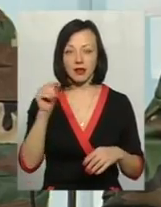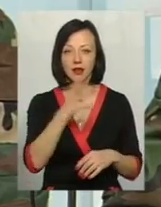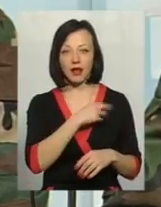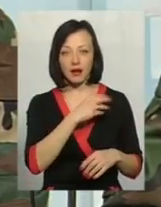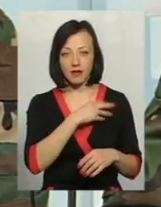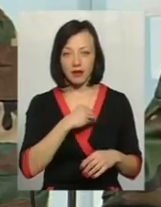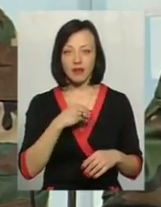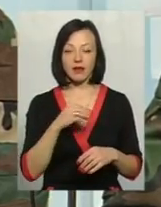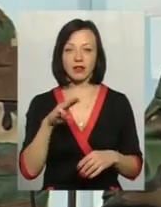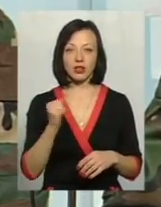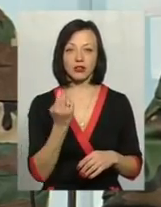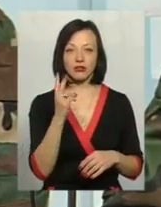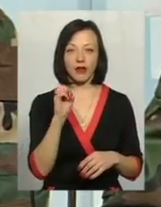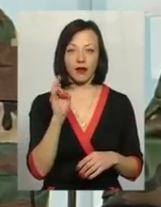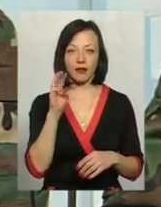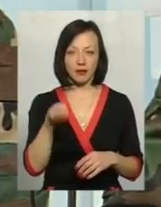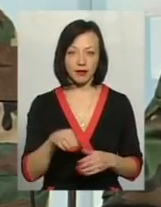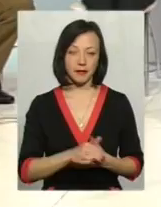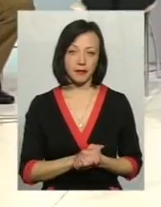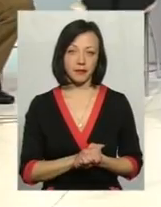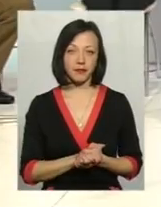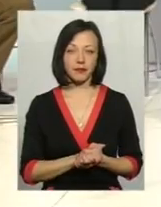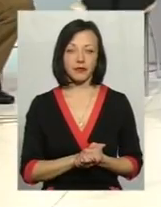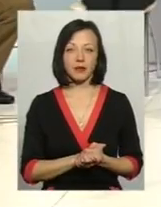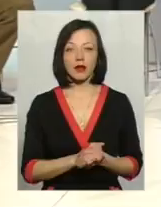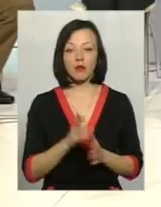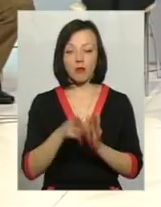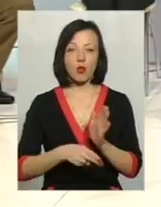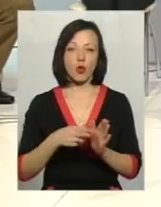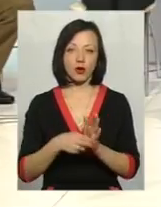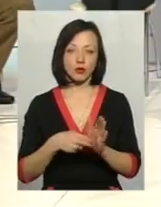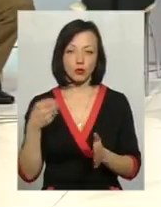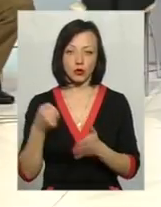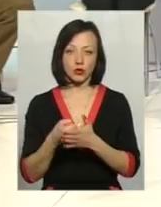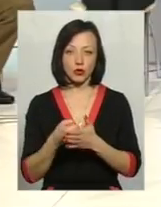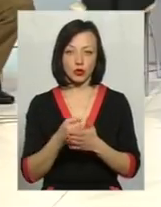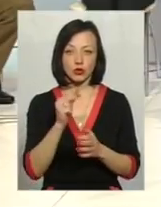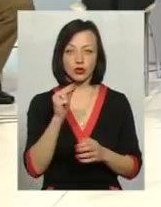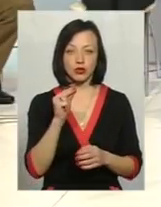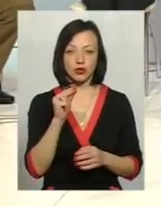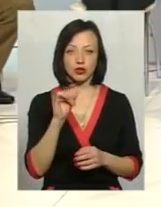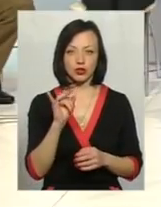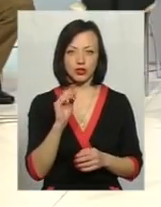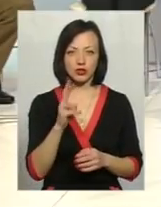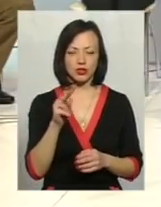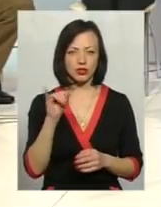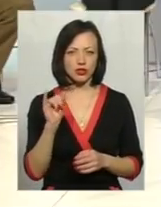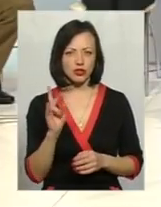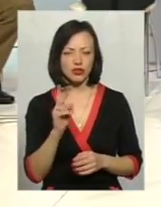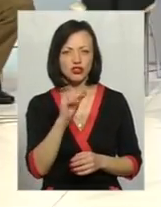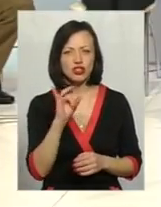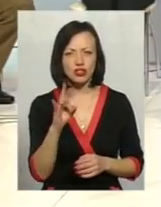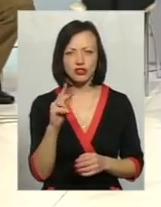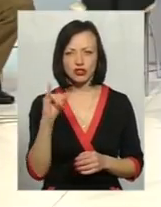зі Львова на Ташкент. З Ташкента поїздом в Черчик, в учебку, а наш